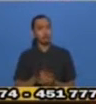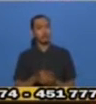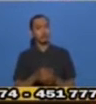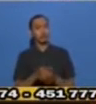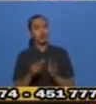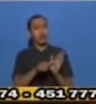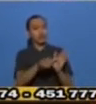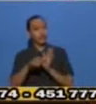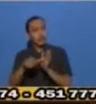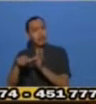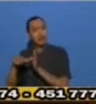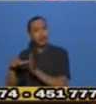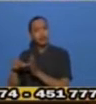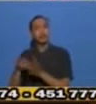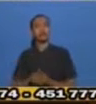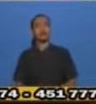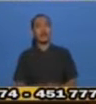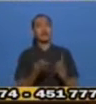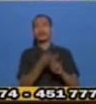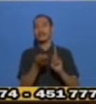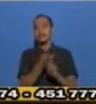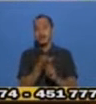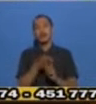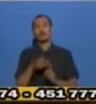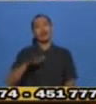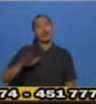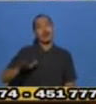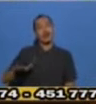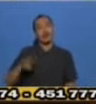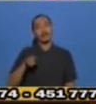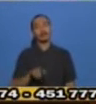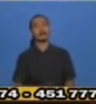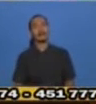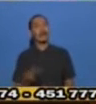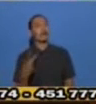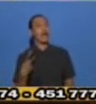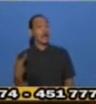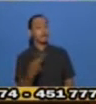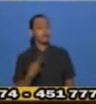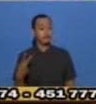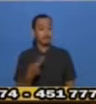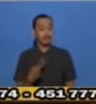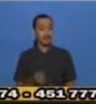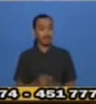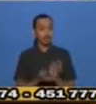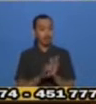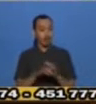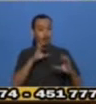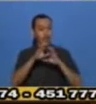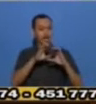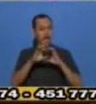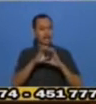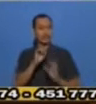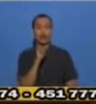membantu adik-adik kita ini, teman-teman saudara-saudara kita ini. Jadi saling kami tidak bisa berkomunikasi